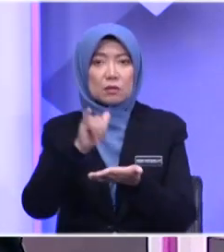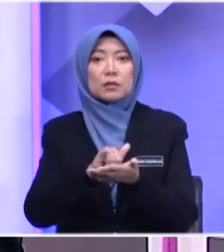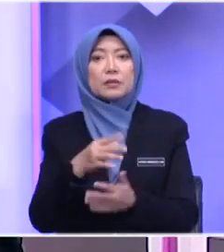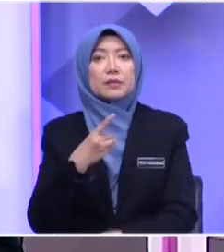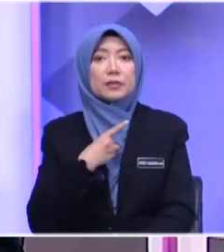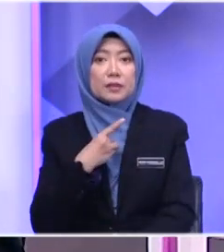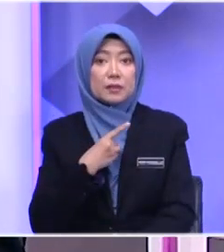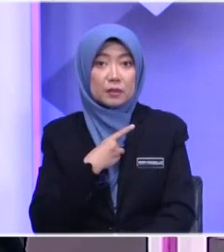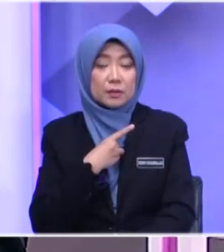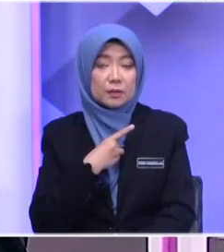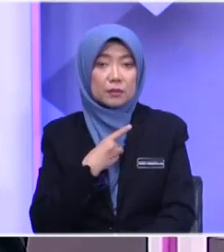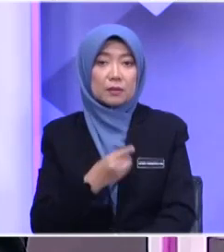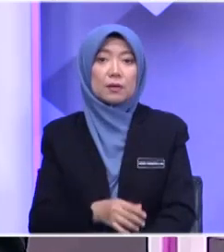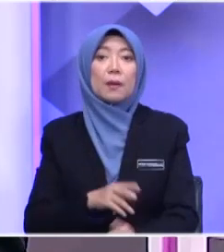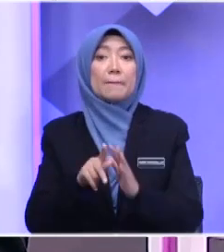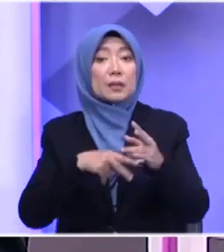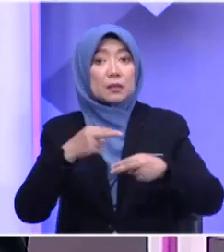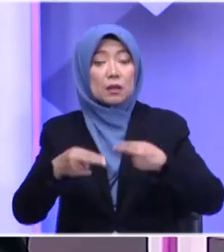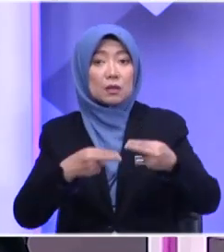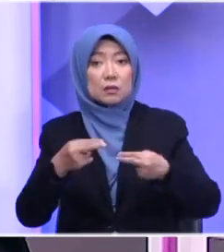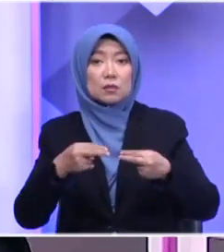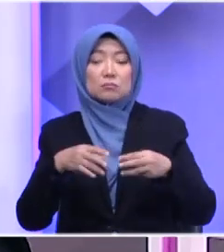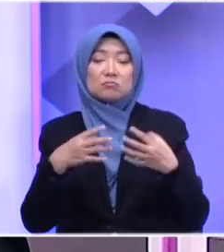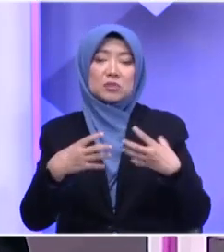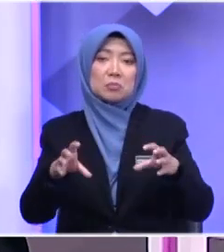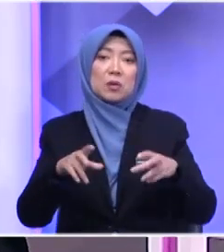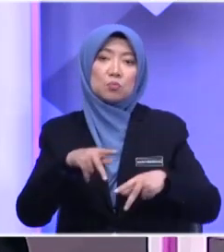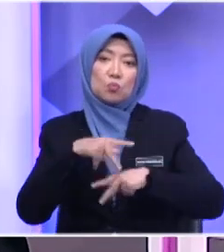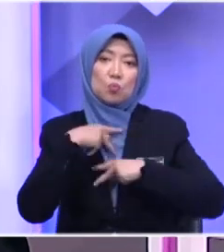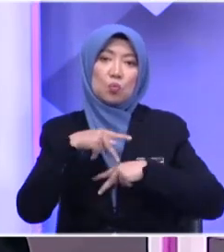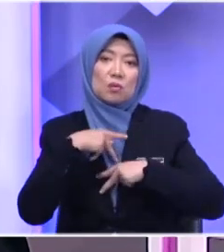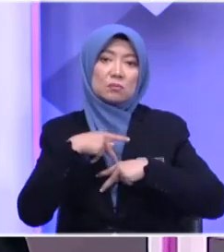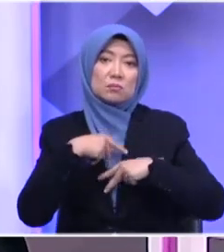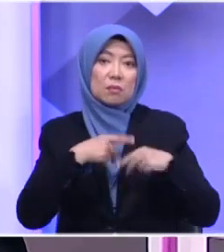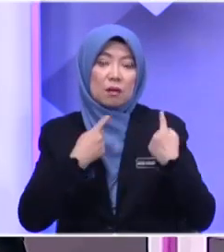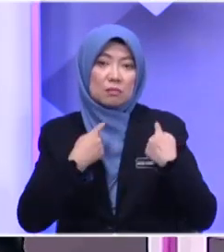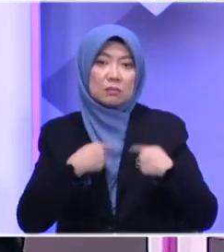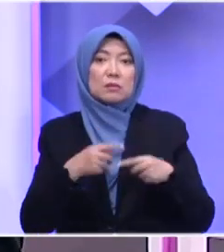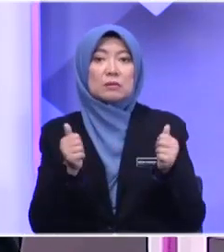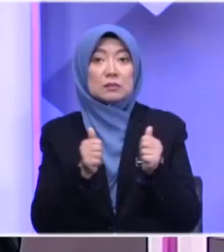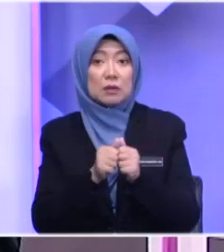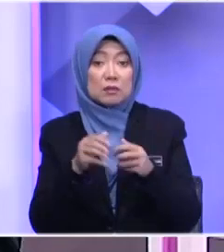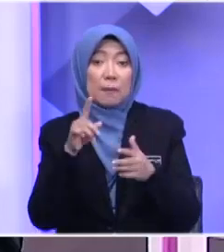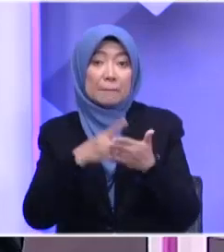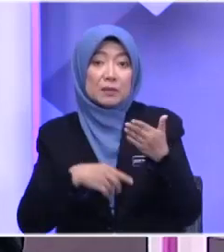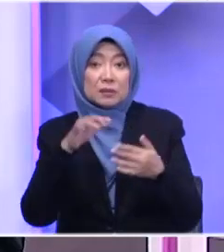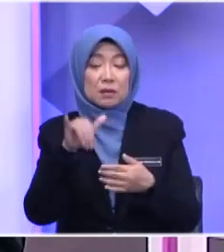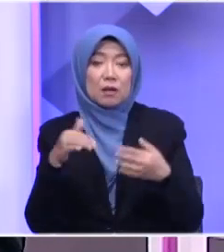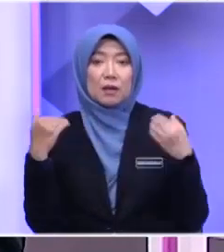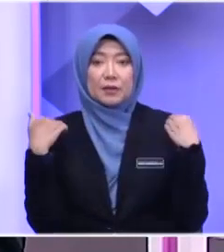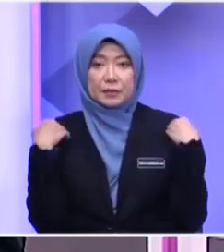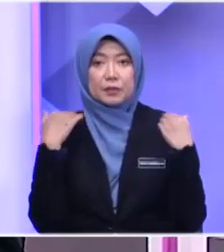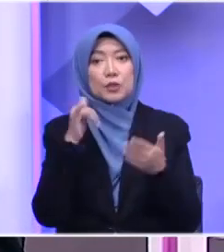dan meneleponnya gem udah puas hati dengan pencapaian sedih ad inilah yang besok kan Usahawan dan